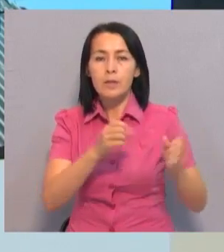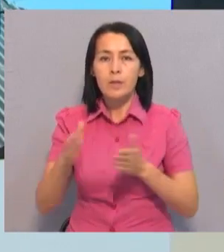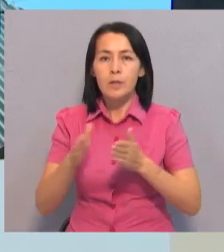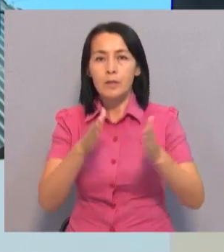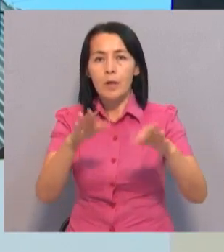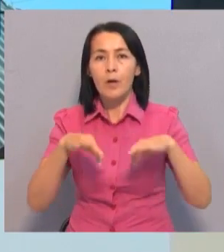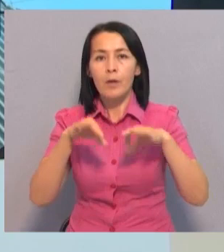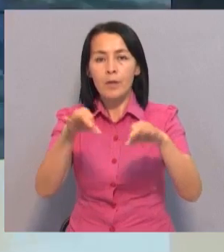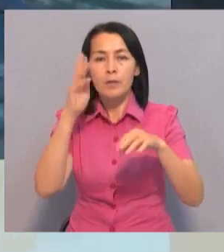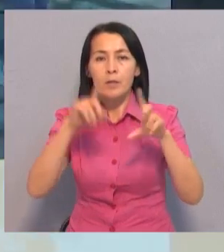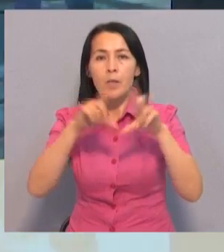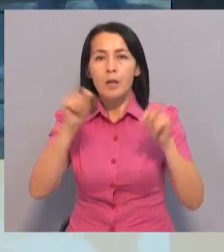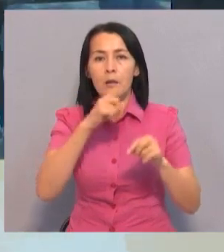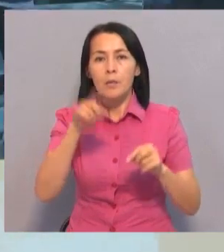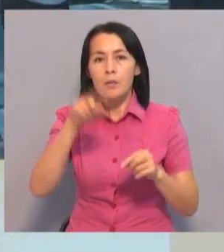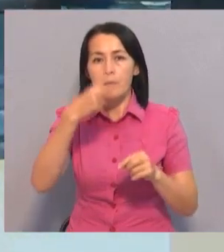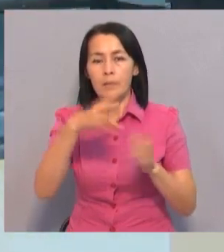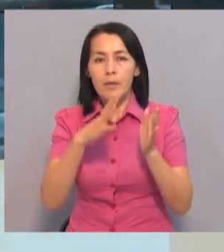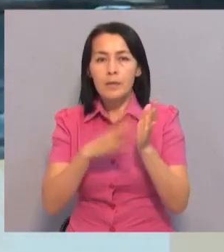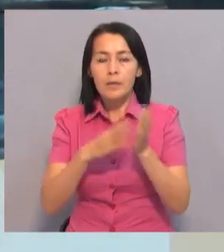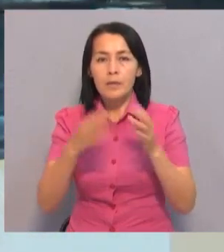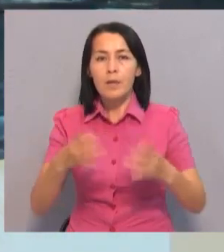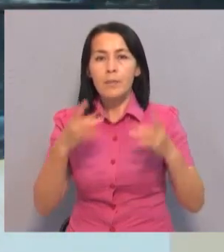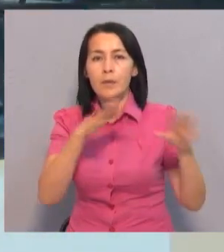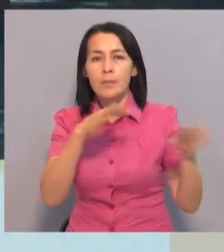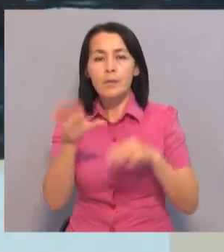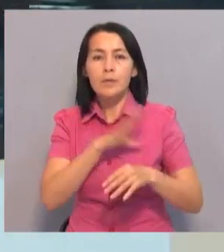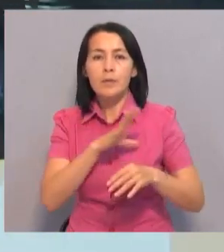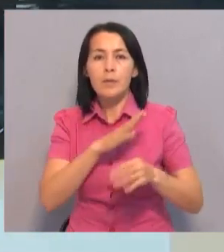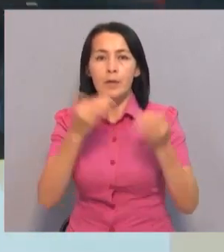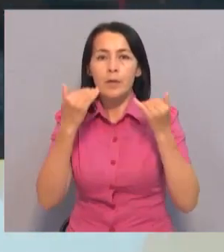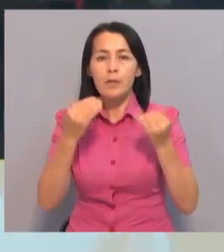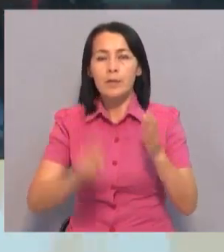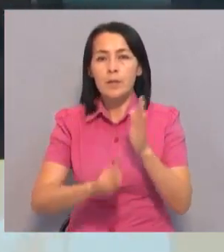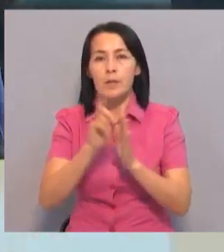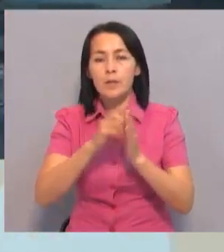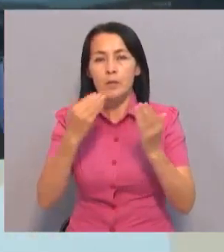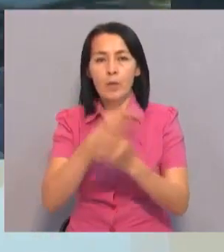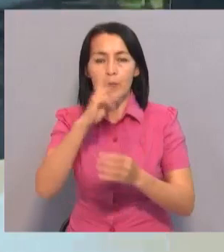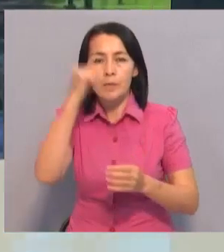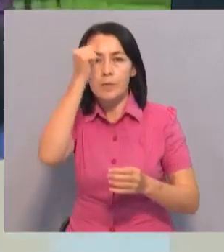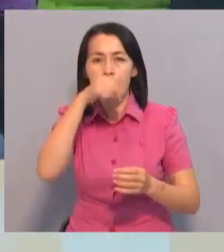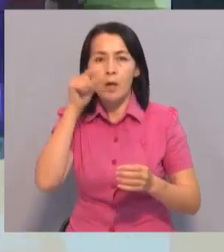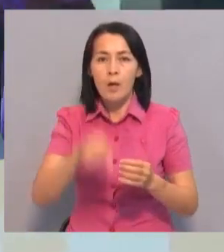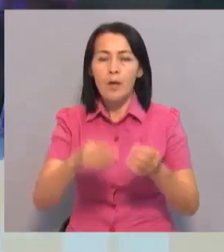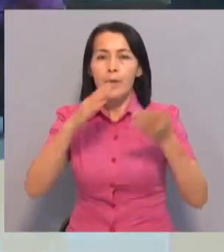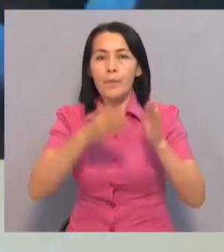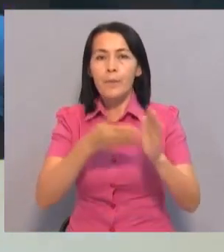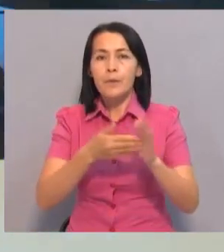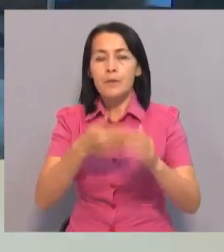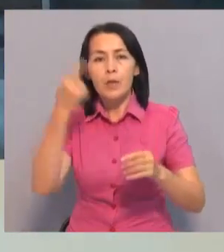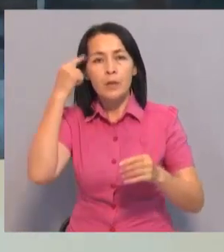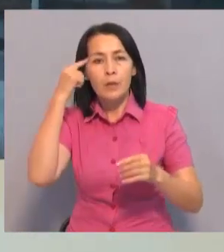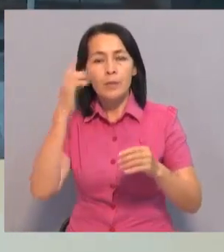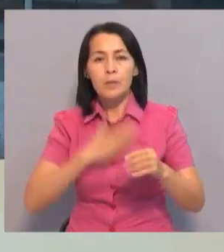дорожного движения в школе номер 129. Мероприятие было приурочено к началу нового учебного года и призвано